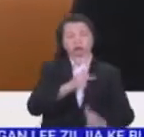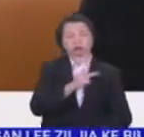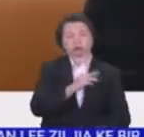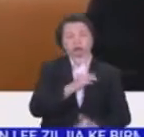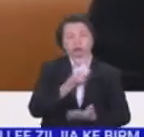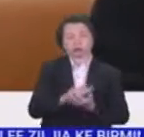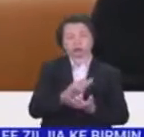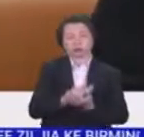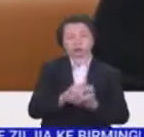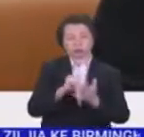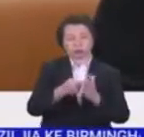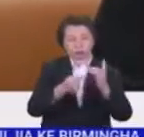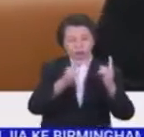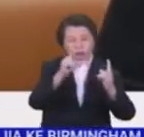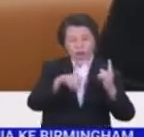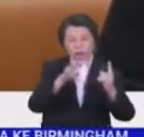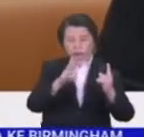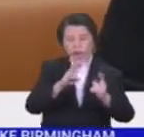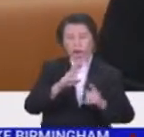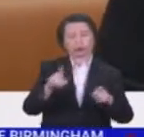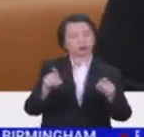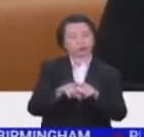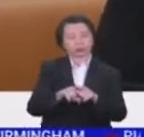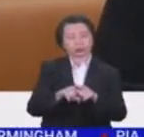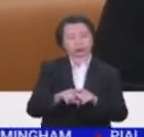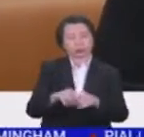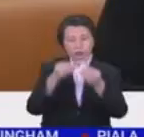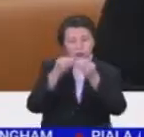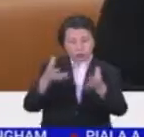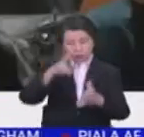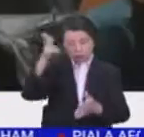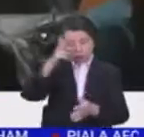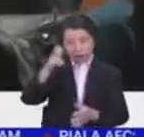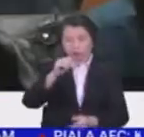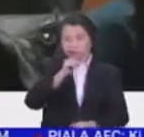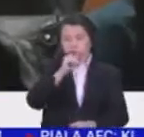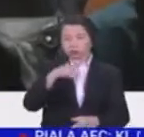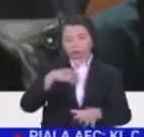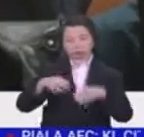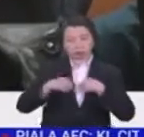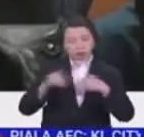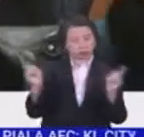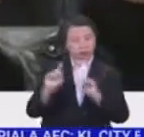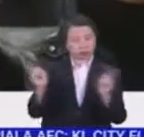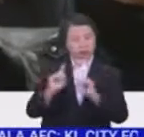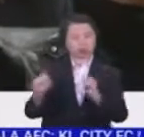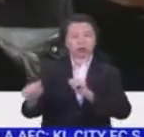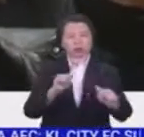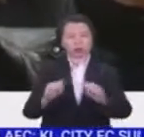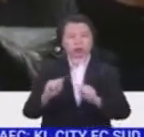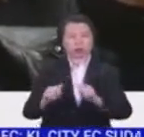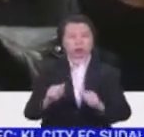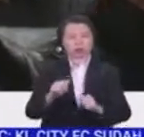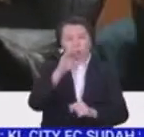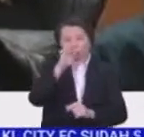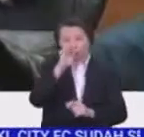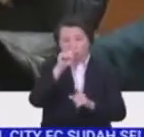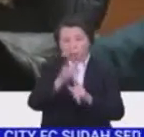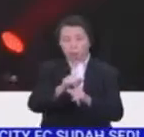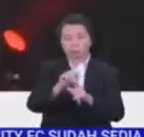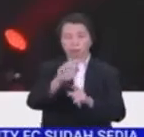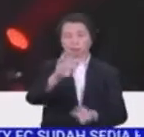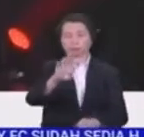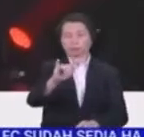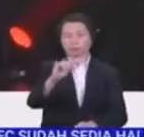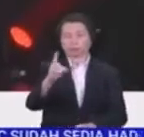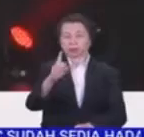Kementerian Kewangan mulai 1 Jun lalu, sekaligus sebagai mesej kerajaan tidak akan bertoleransi berkaitan aktiviti kartel tipuan bida.